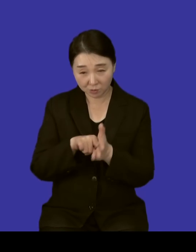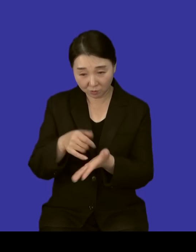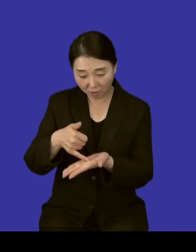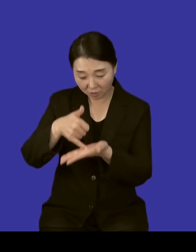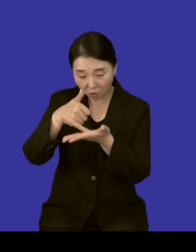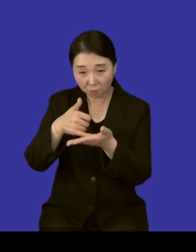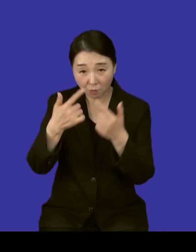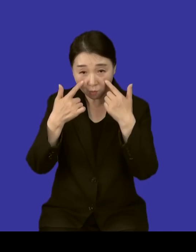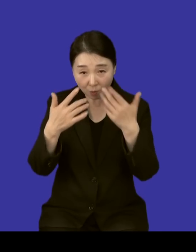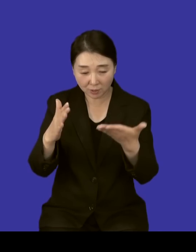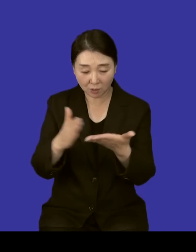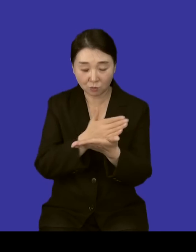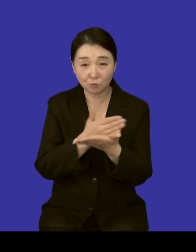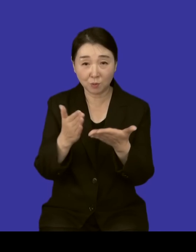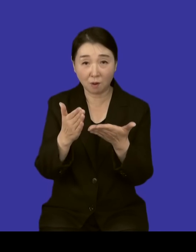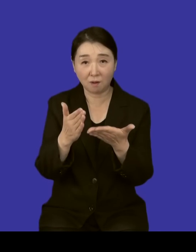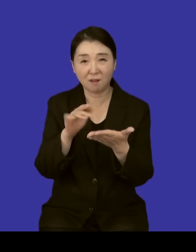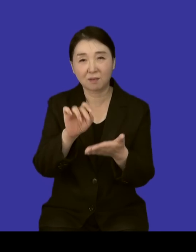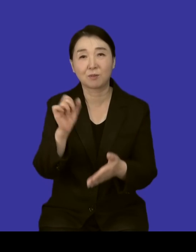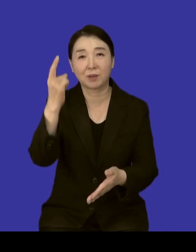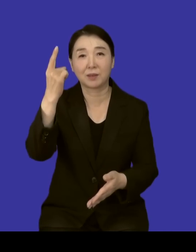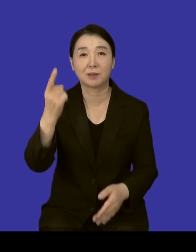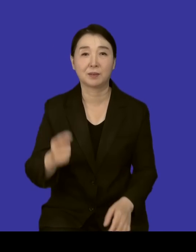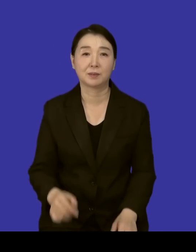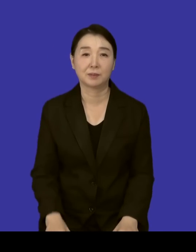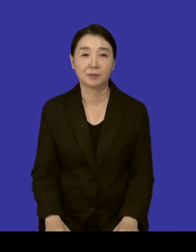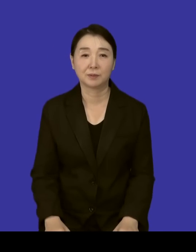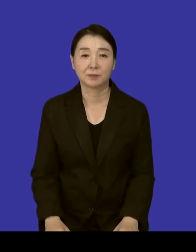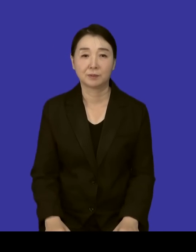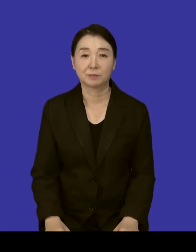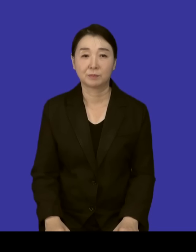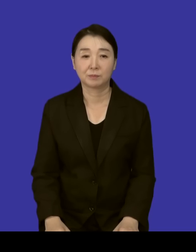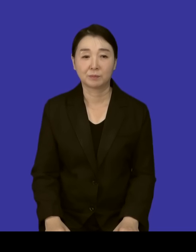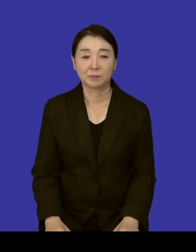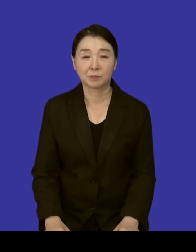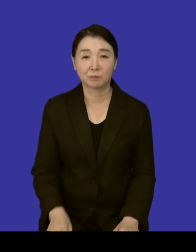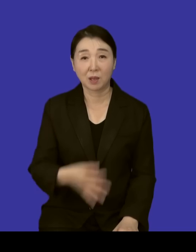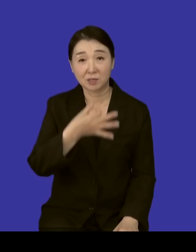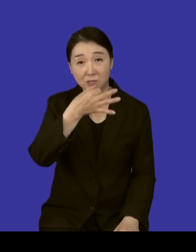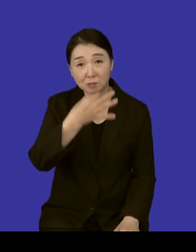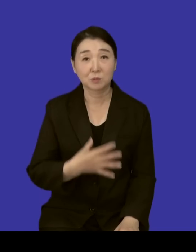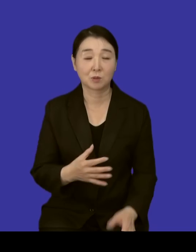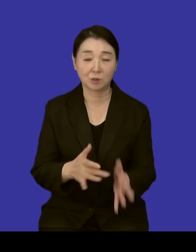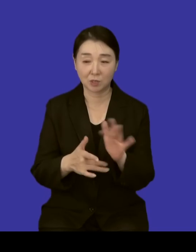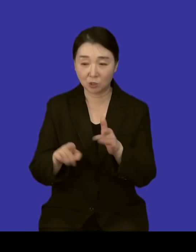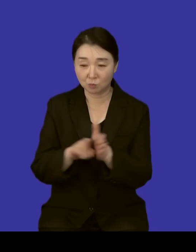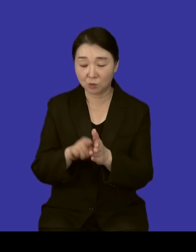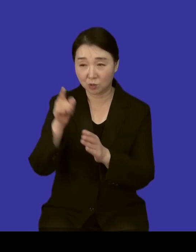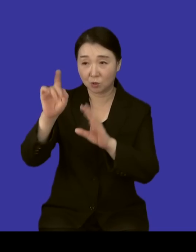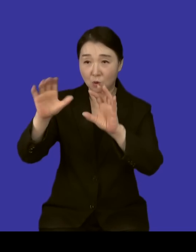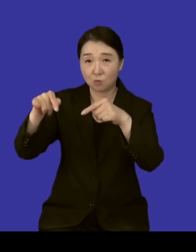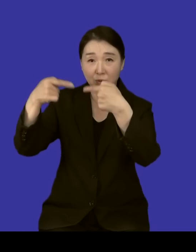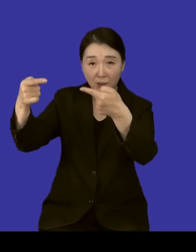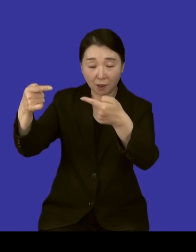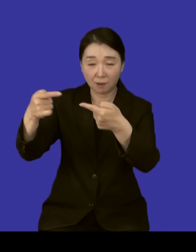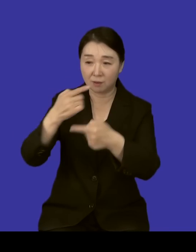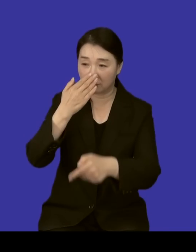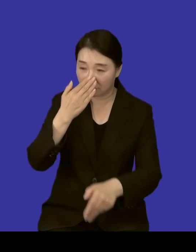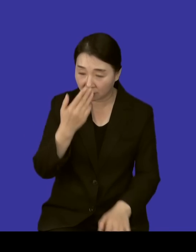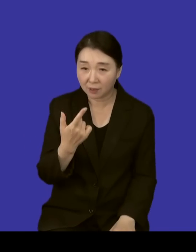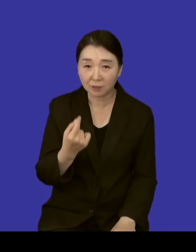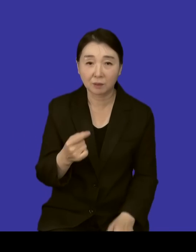성품을 확실하게 구별하게 된 계기가 됐어요. 그러니까 아무리 힘들어도 예수 믿고 천국 가는 거고, 아무리